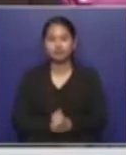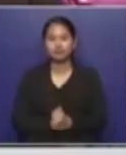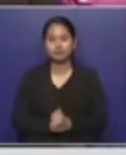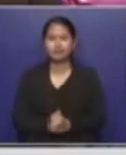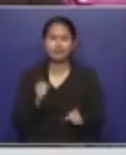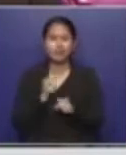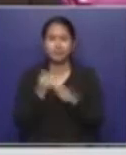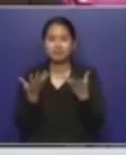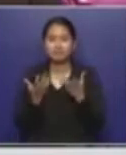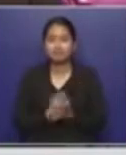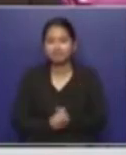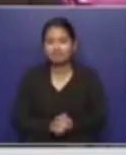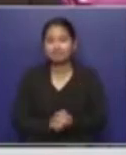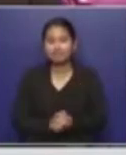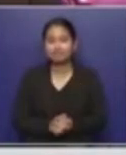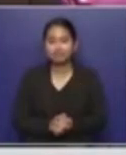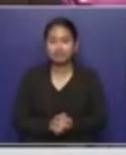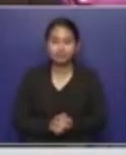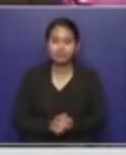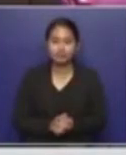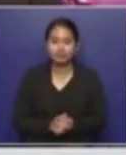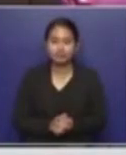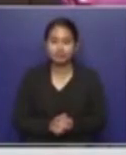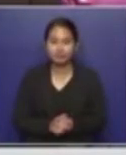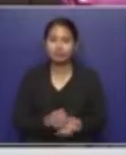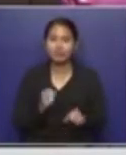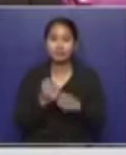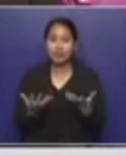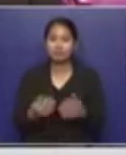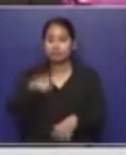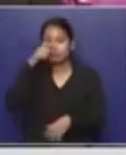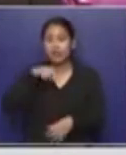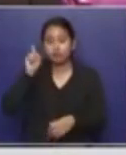จะทำยังไงได้นะครับในเมื่อประเทศต้องเดินต่อไป